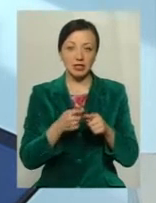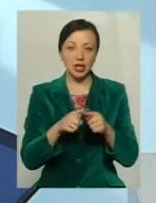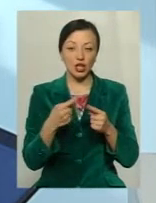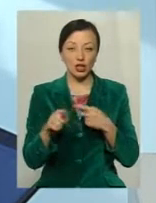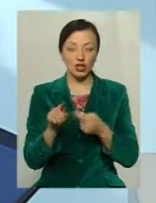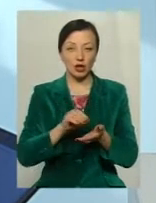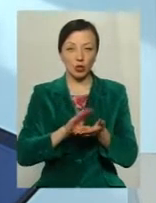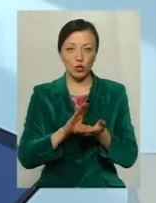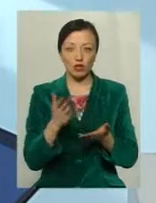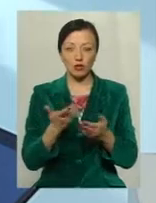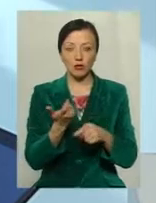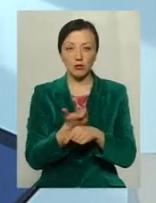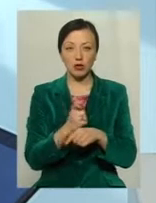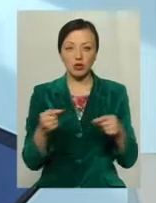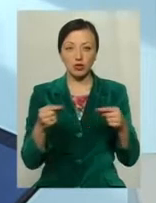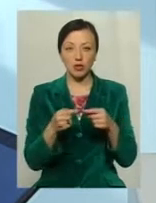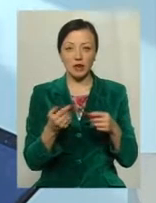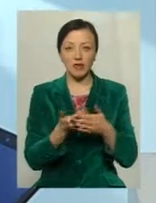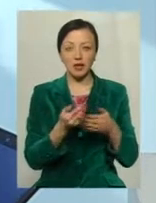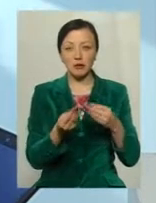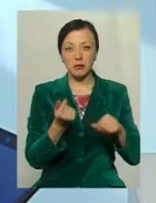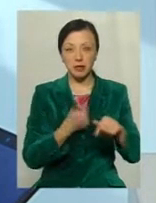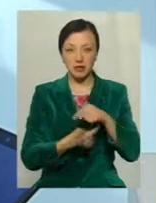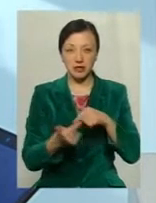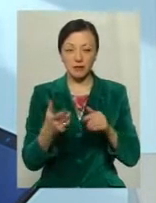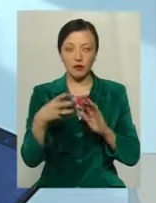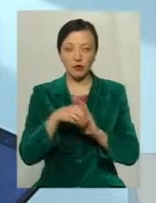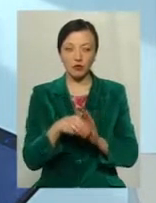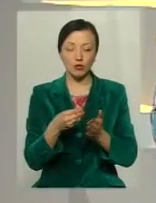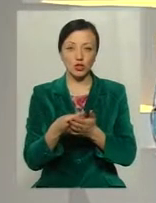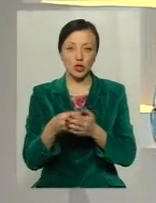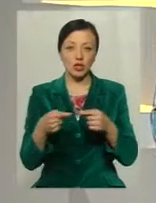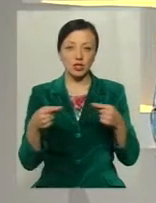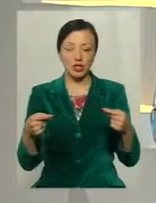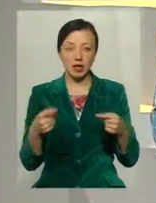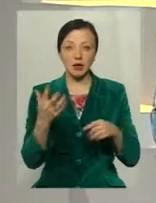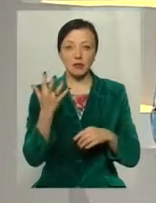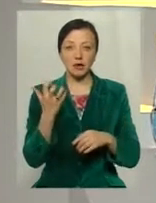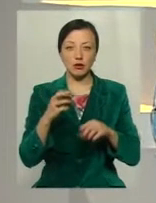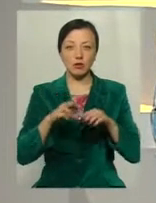6 мільярдів 250 мільйонів обласного бюджету власних надходжень складає